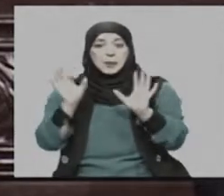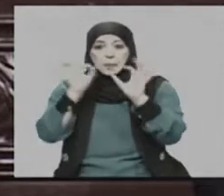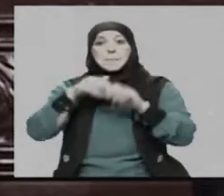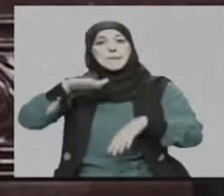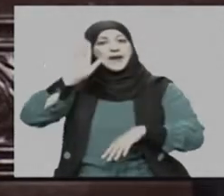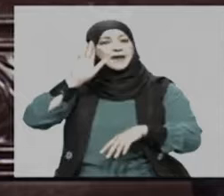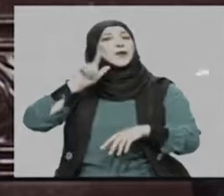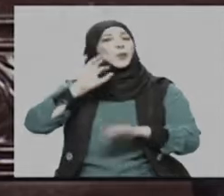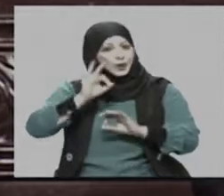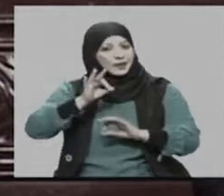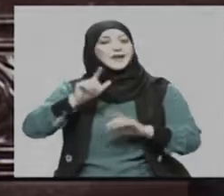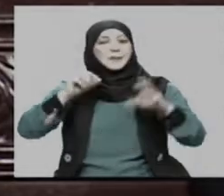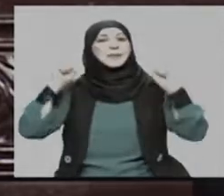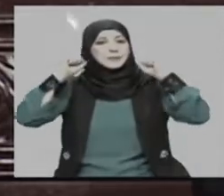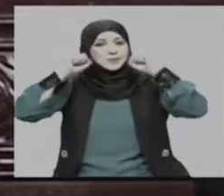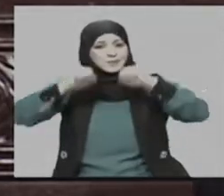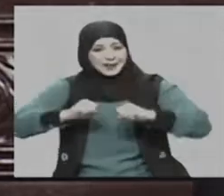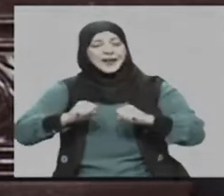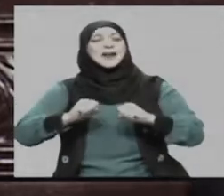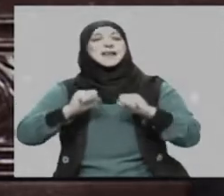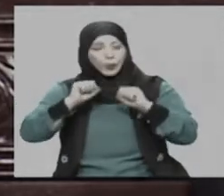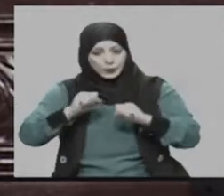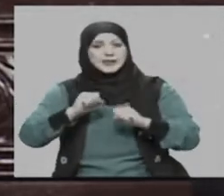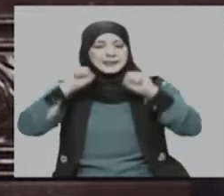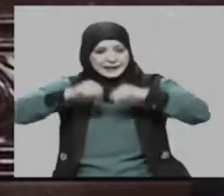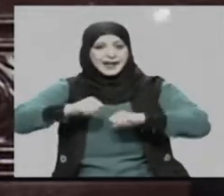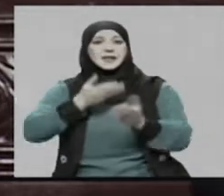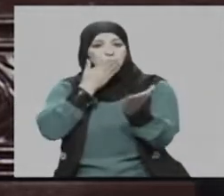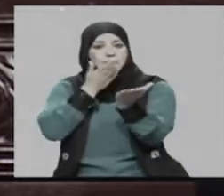إرادة، عندها إرادة صادقة